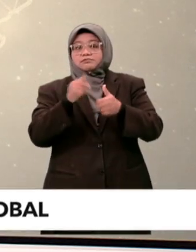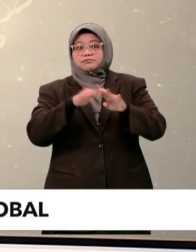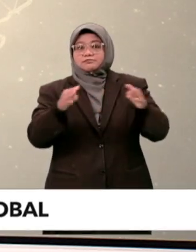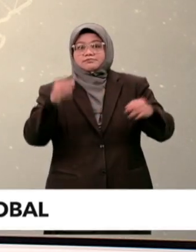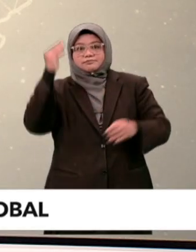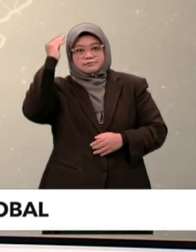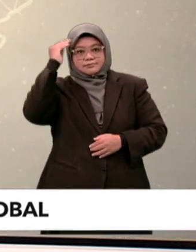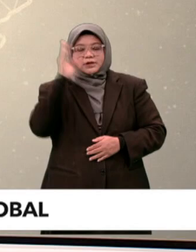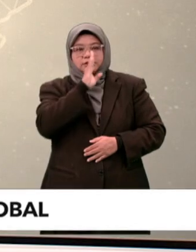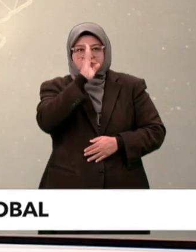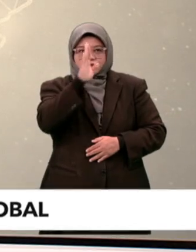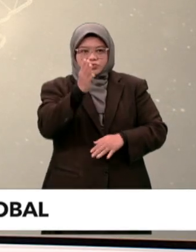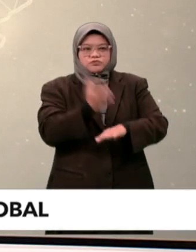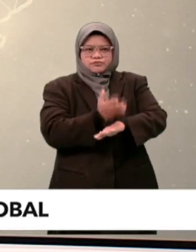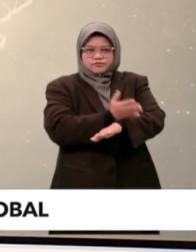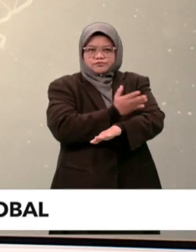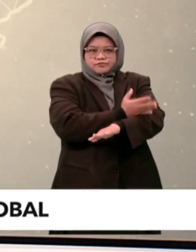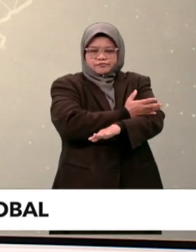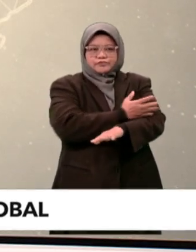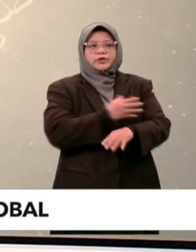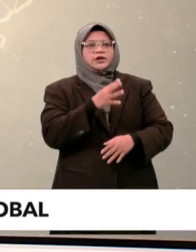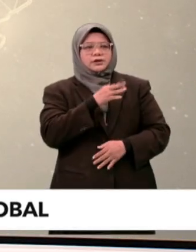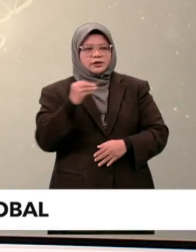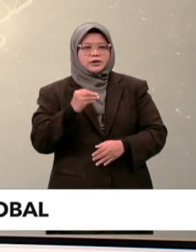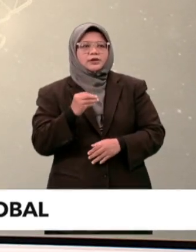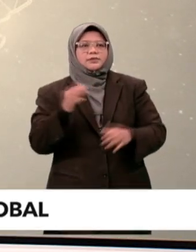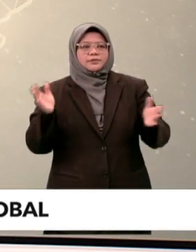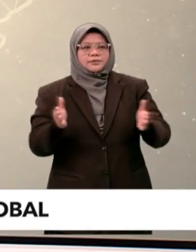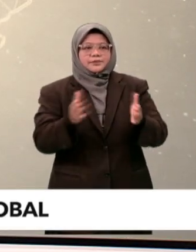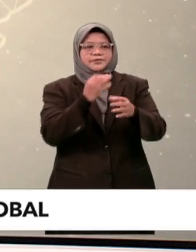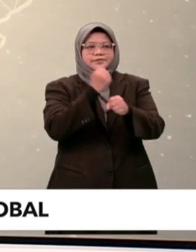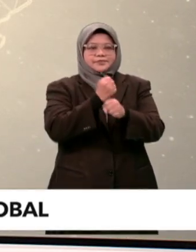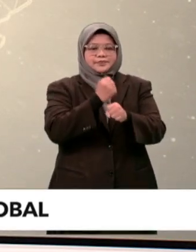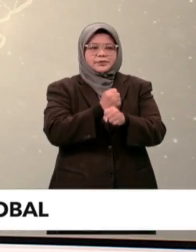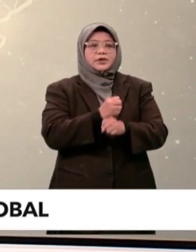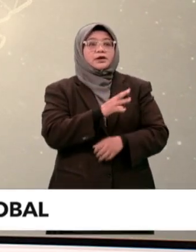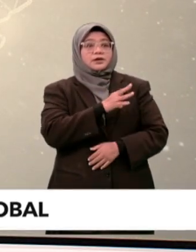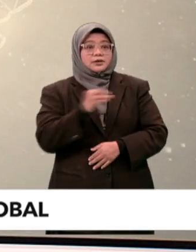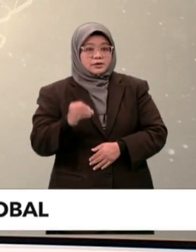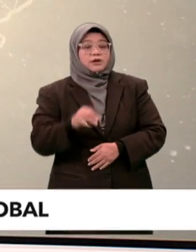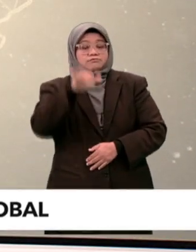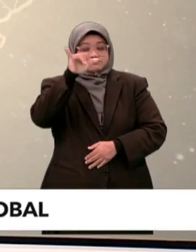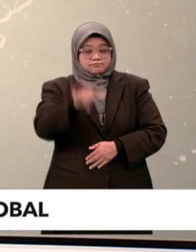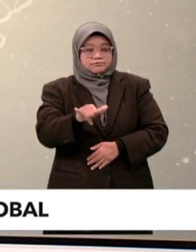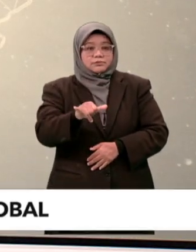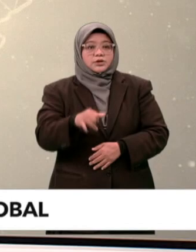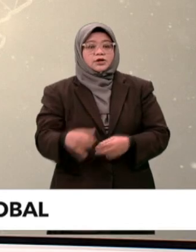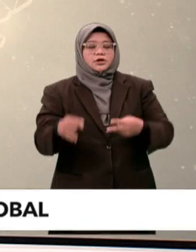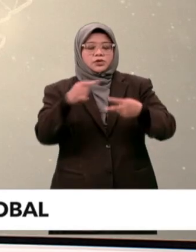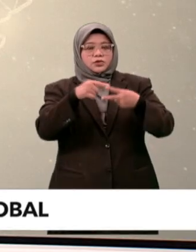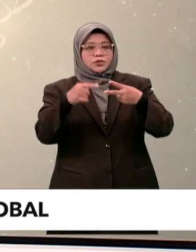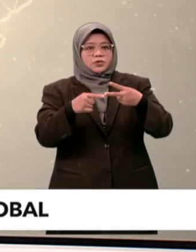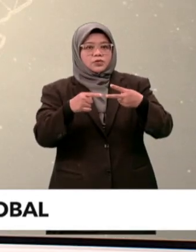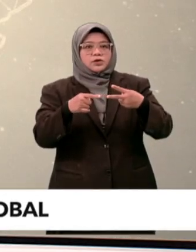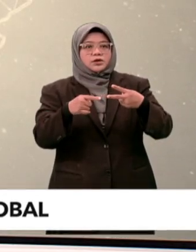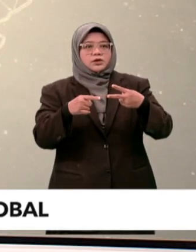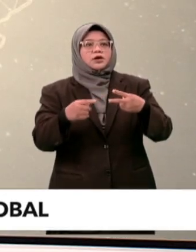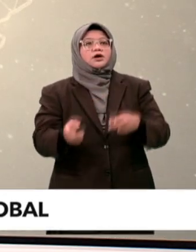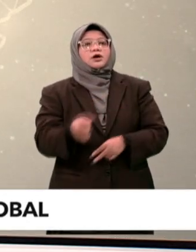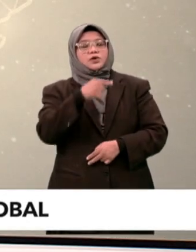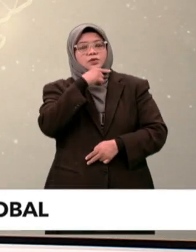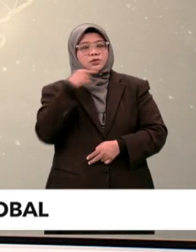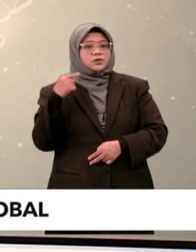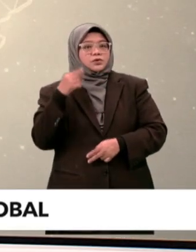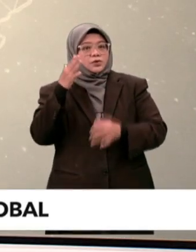Melayu akan terus berkembang pesat didorong prospek kerjanya perkara ini diakui oleh dua sarjana warga Rusia